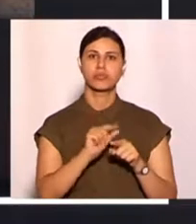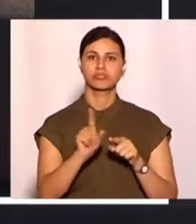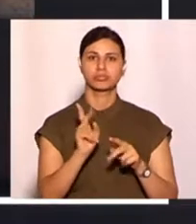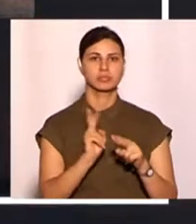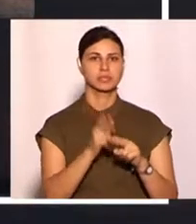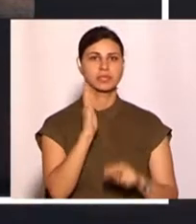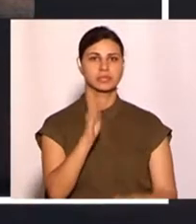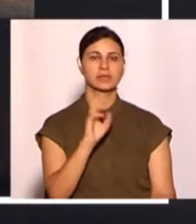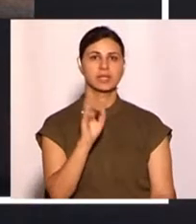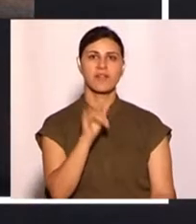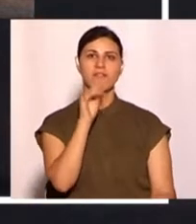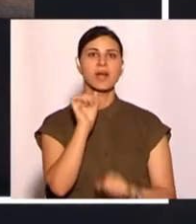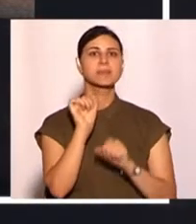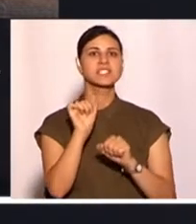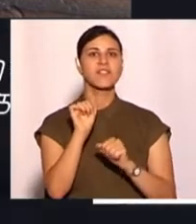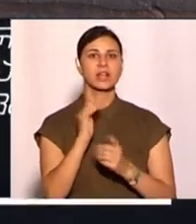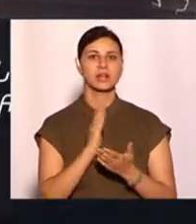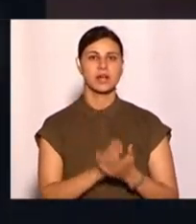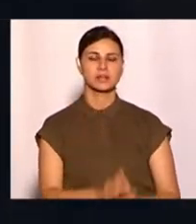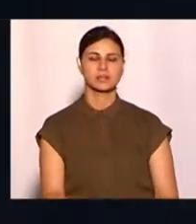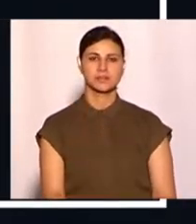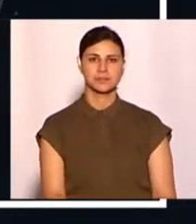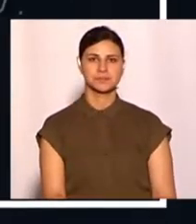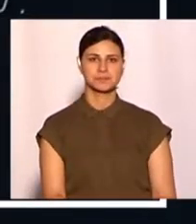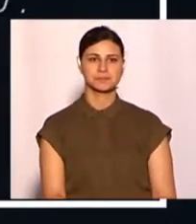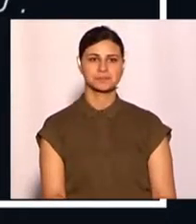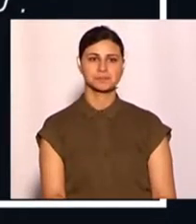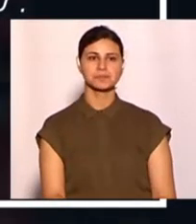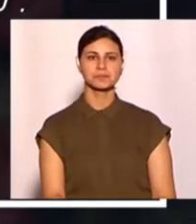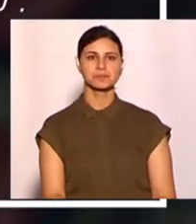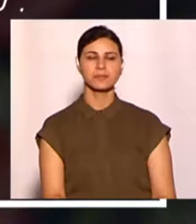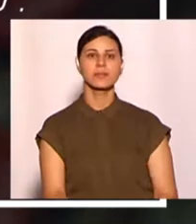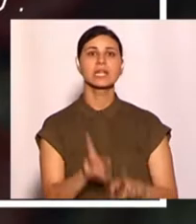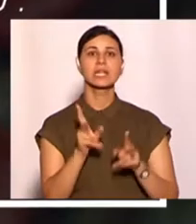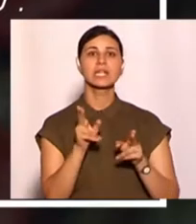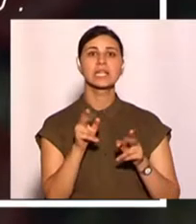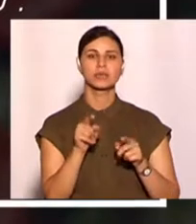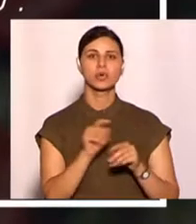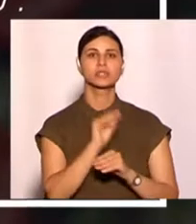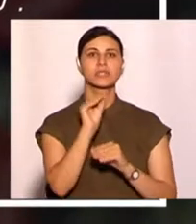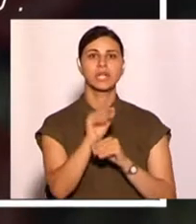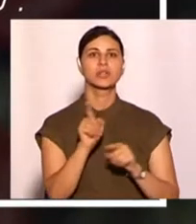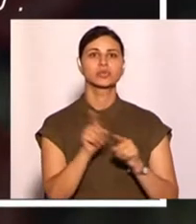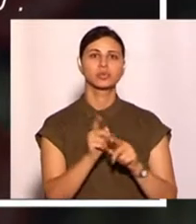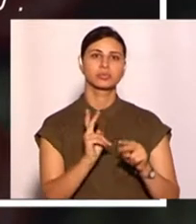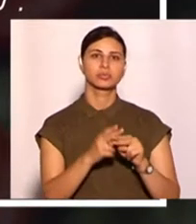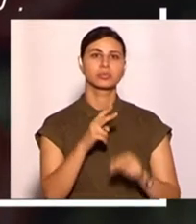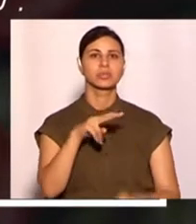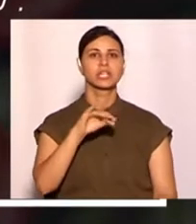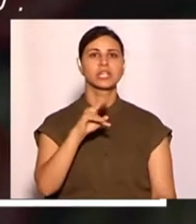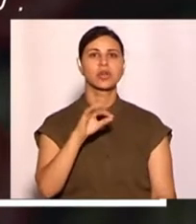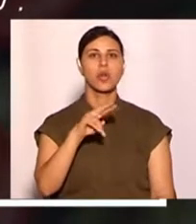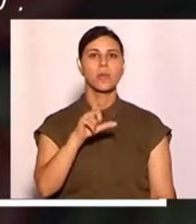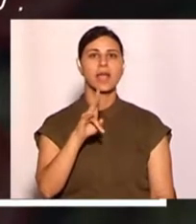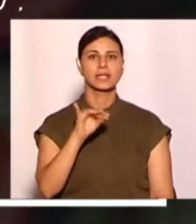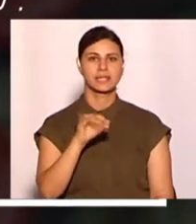და ერთგვარი მცველის ფუნქციას ასრულებს. კიბოს უჯრედების ზრდას აფერხებს ლიკოპინიც,